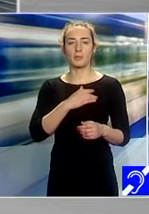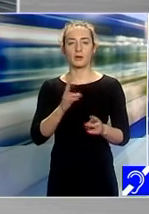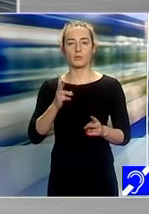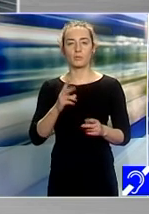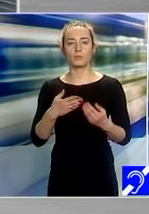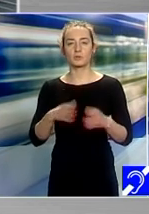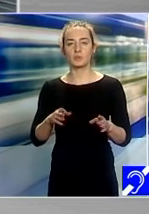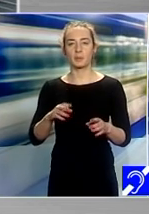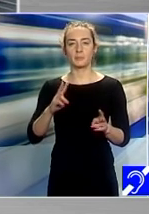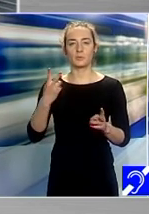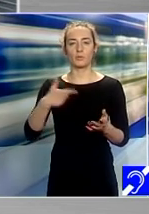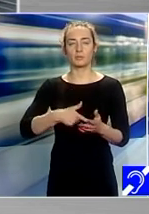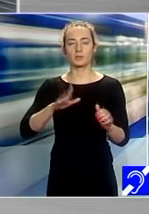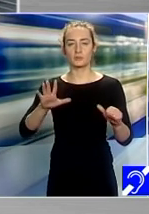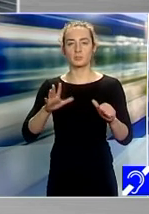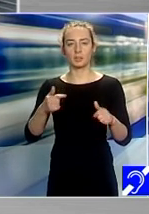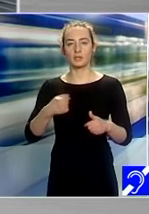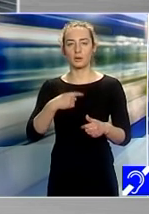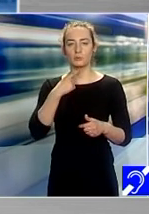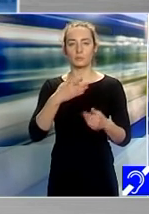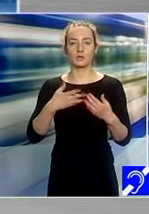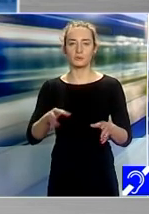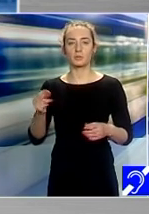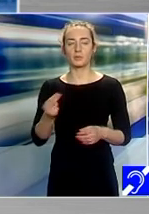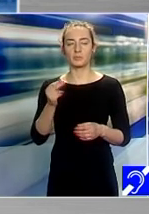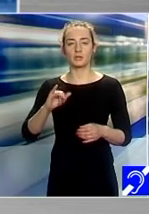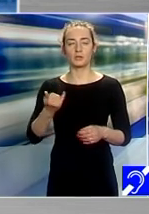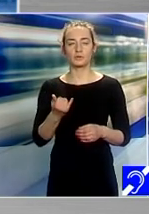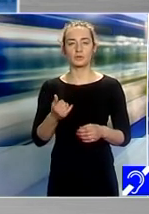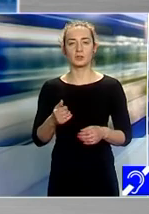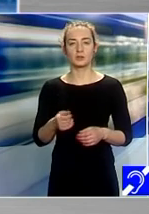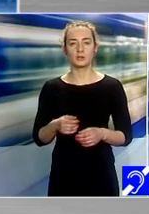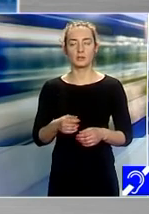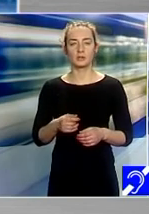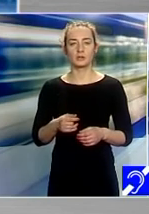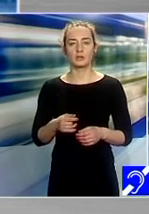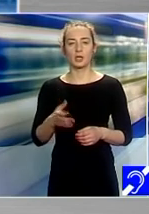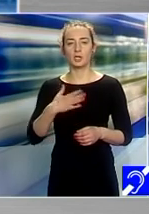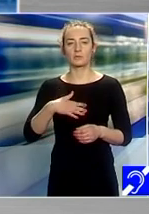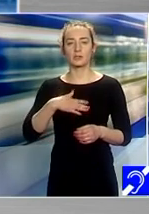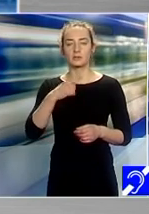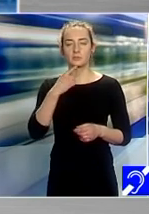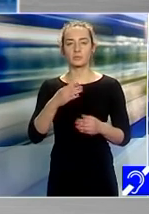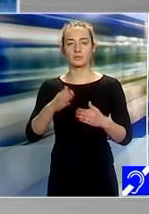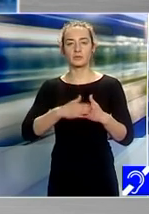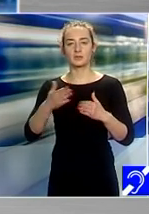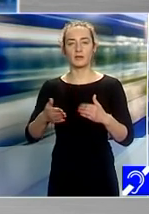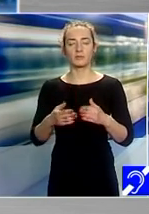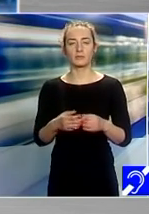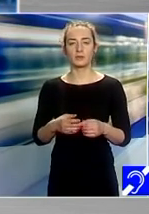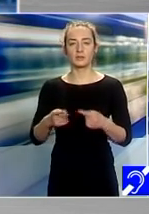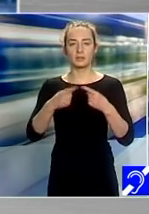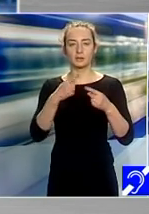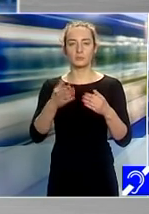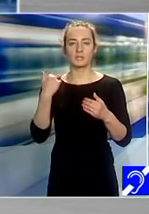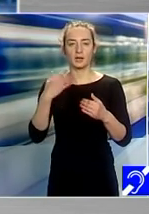anul 2016? Cu ce notați? Începem bine și promițător. Dar aș face o mică paranteză vis-a-vis de discuția pe care ați avut-o